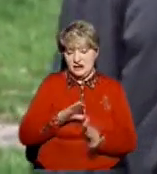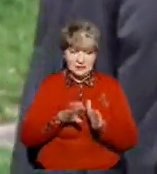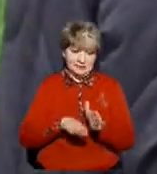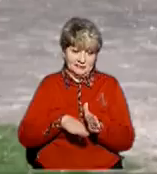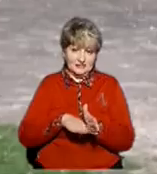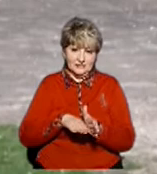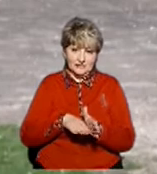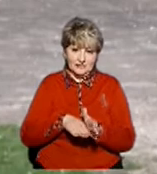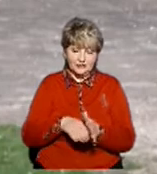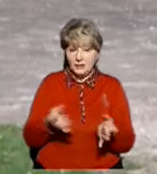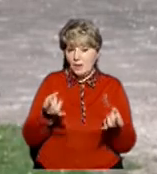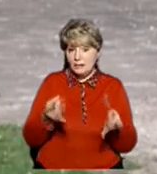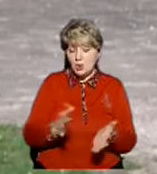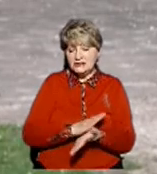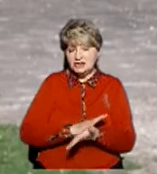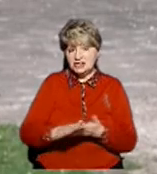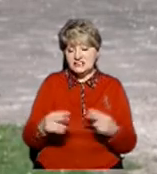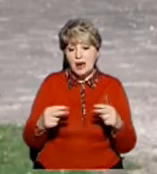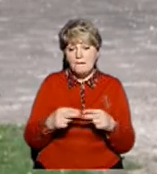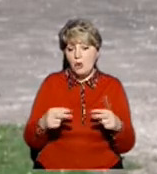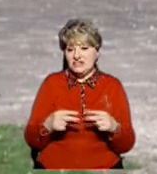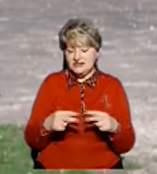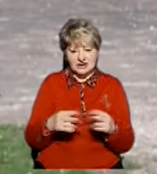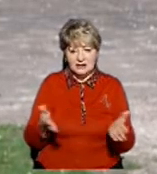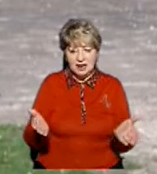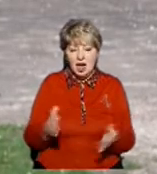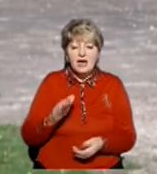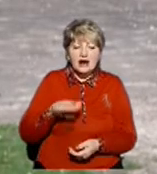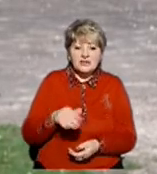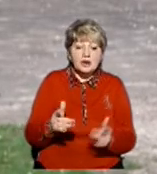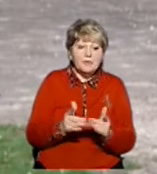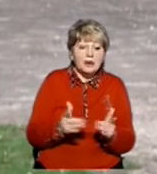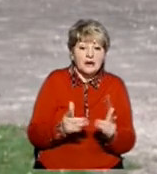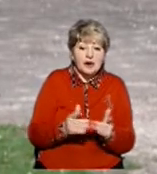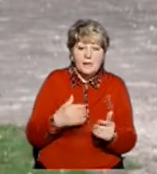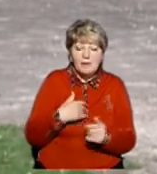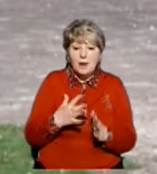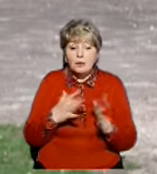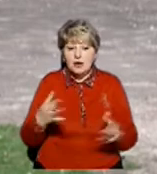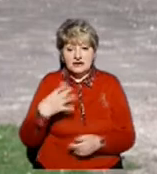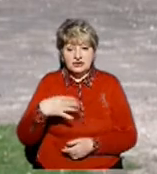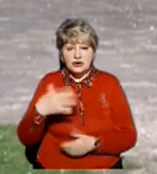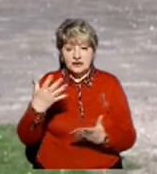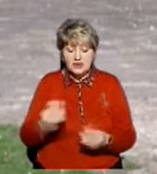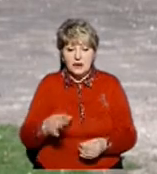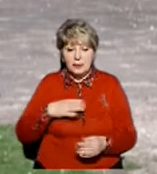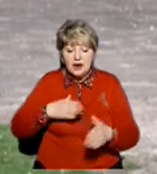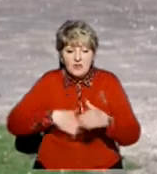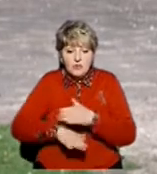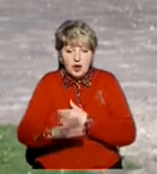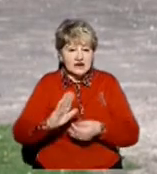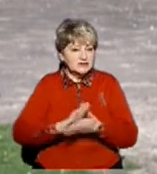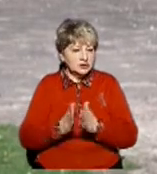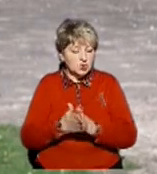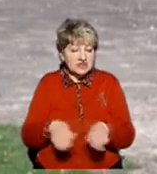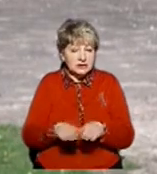жінка. Просто чиста постіль. Просто чиста постіль, хоча б ліжко. Тому що ми більше 40 днів були у підвалі. І